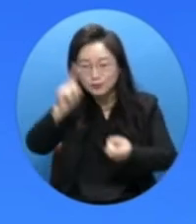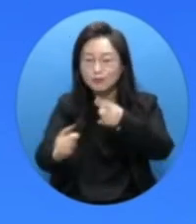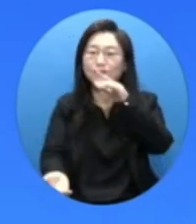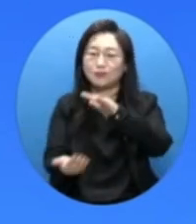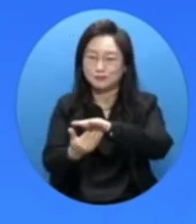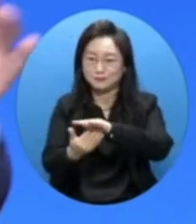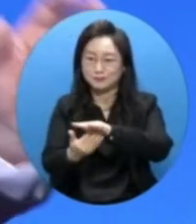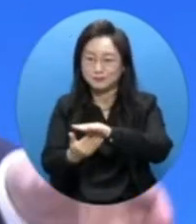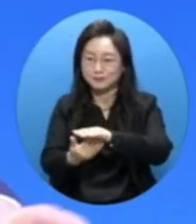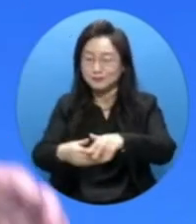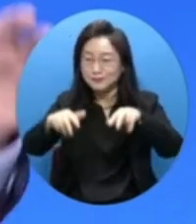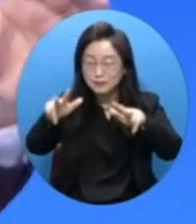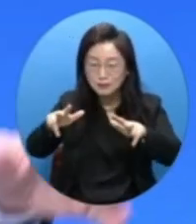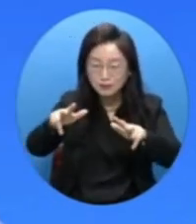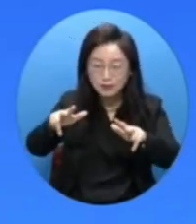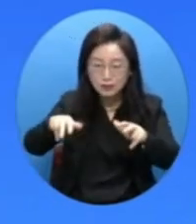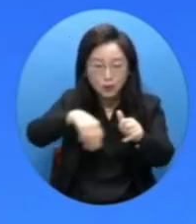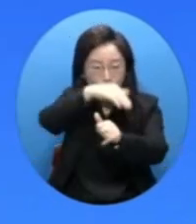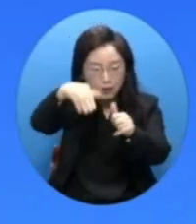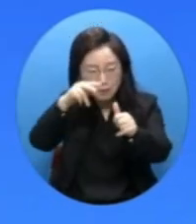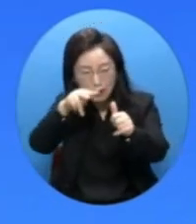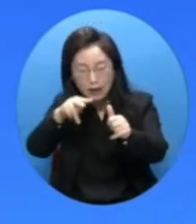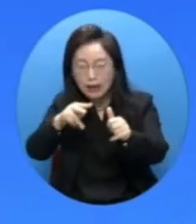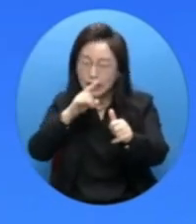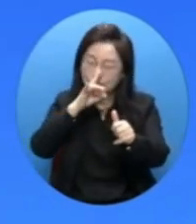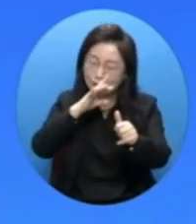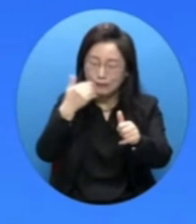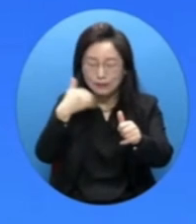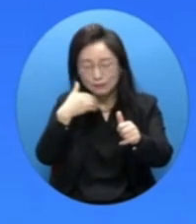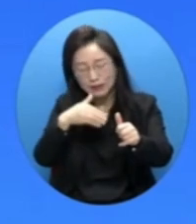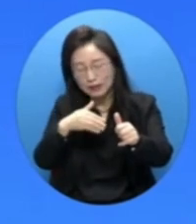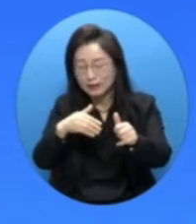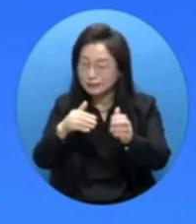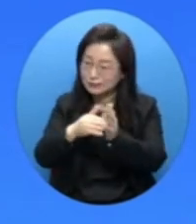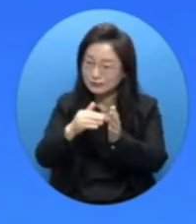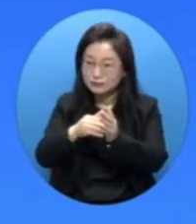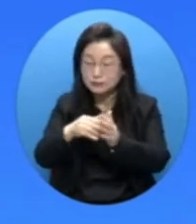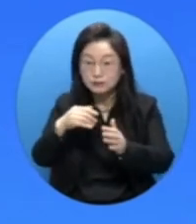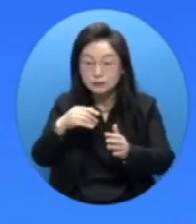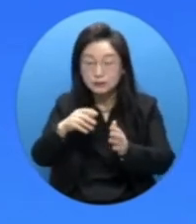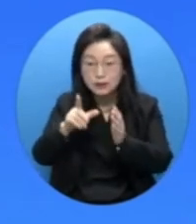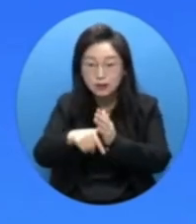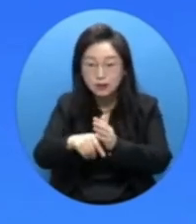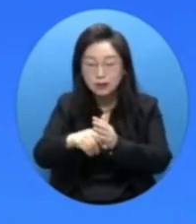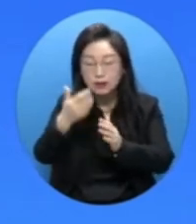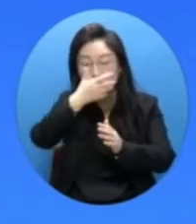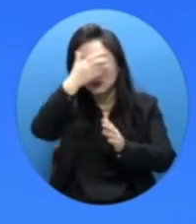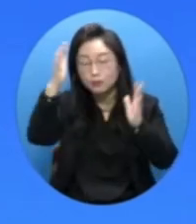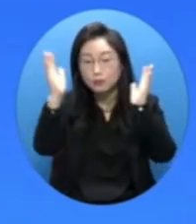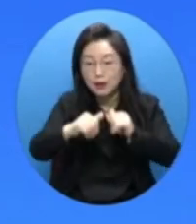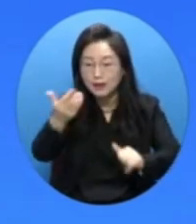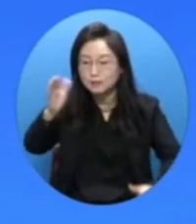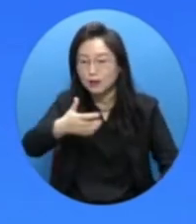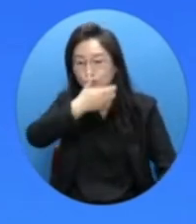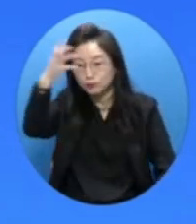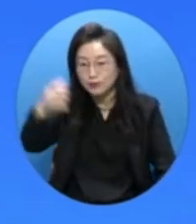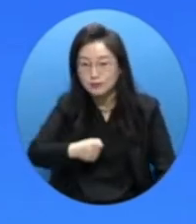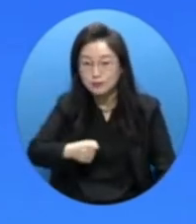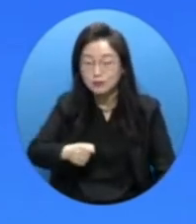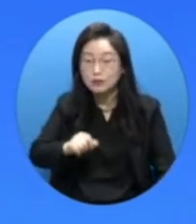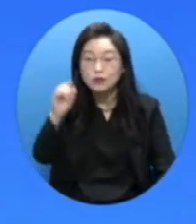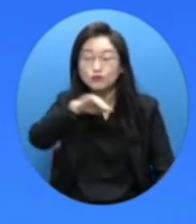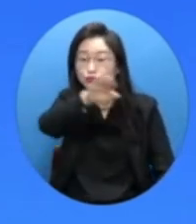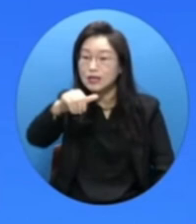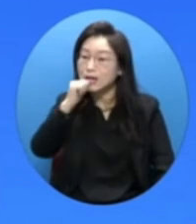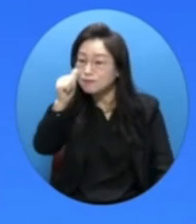우리가 현실을 바라보고 안 된다 할 수 없다 끝났다 할 때 꿈이 무너지는 것입니다 그러나 우리 꿈꾸는 사람은 절대 우리 입으로